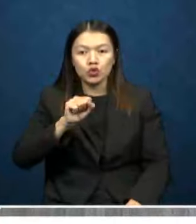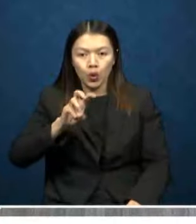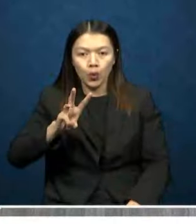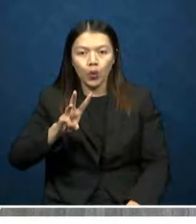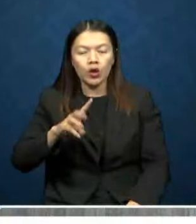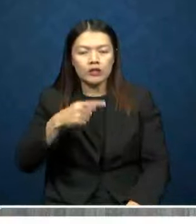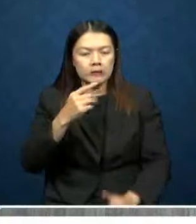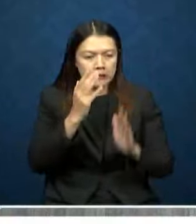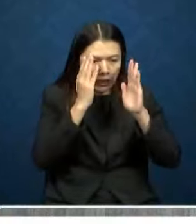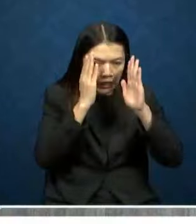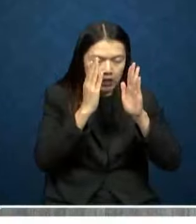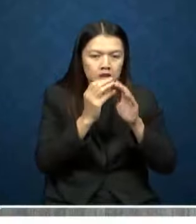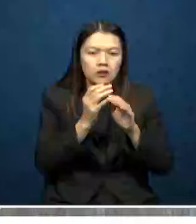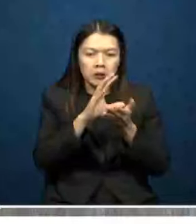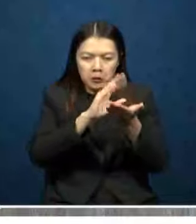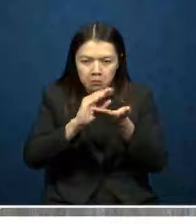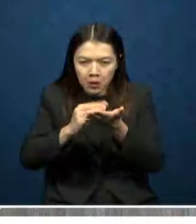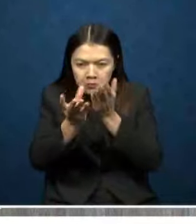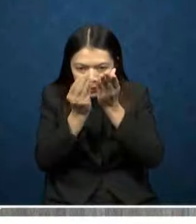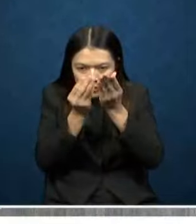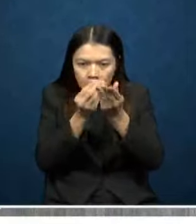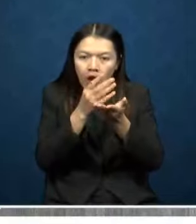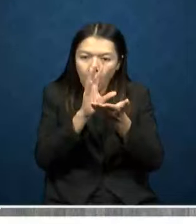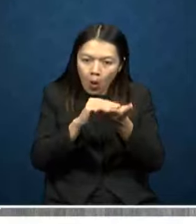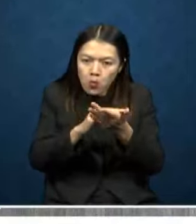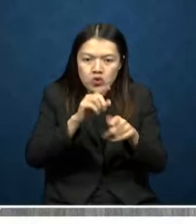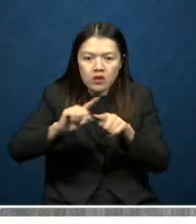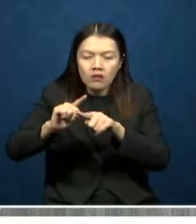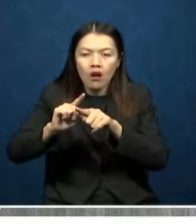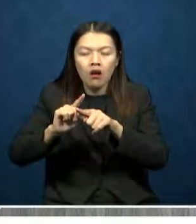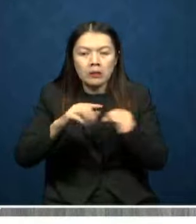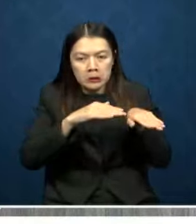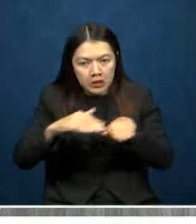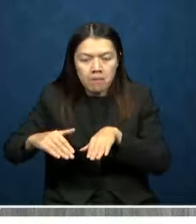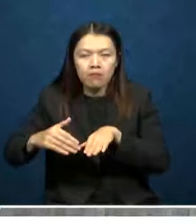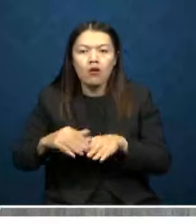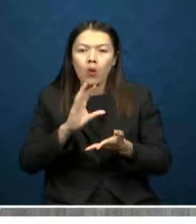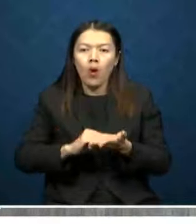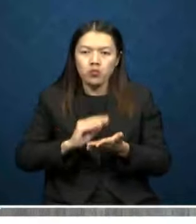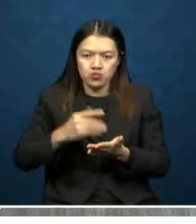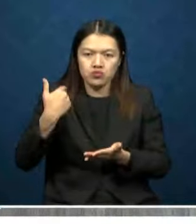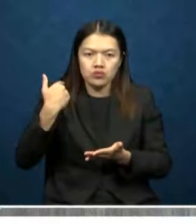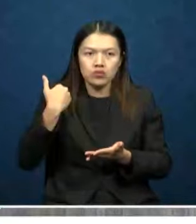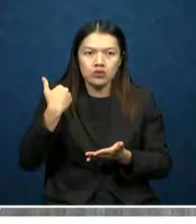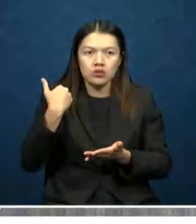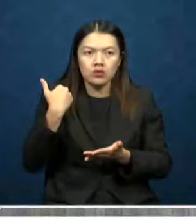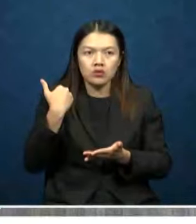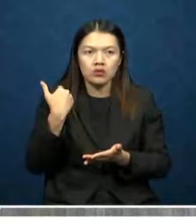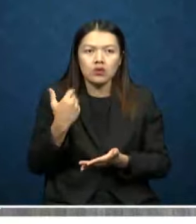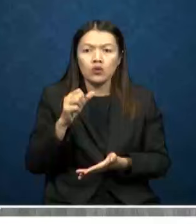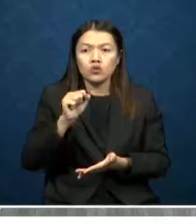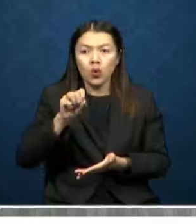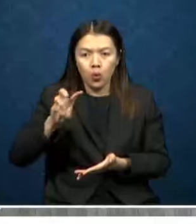การบ้านได้รวบรวมได้ศึกษาได้ค้นคว้าบางเรื่องบางข้อมูลนั้นเพื่อนสมาชิก